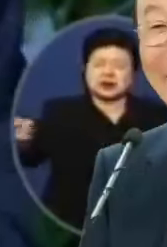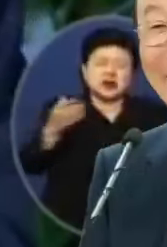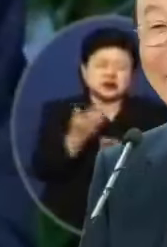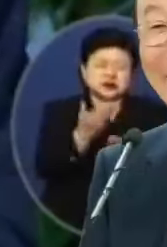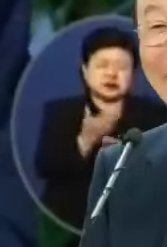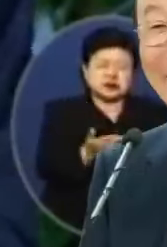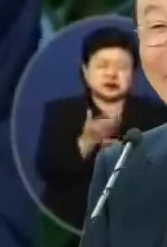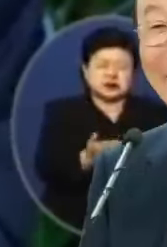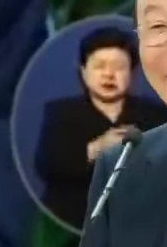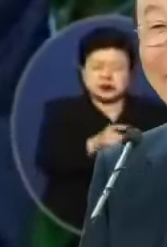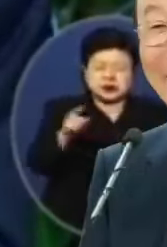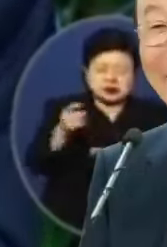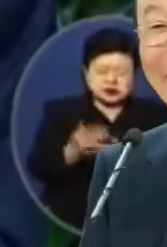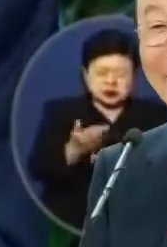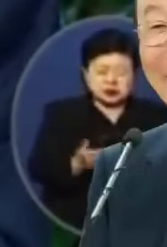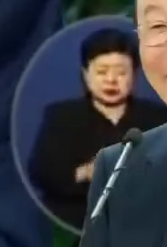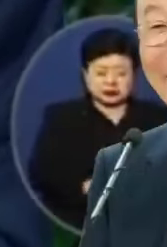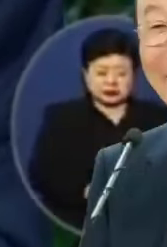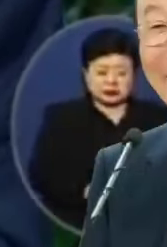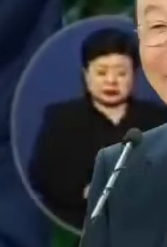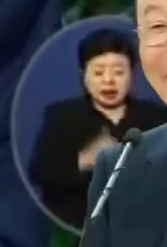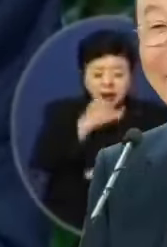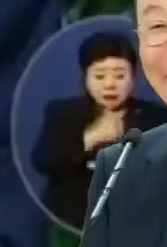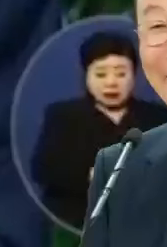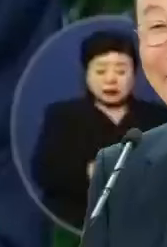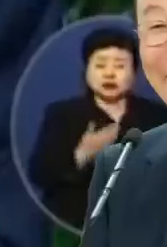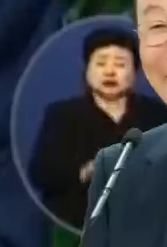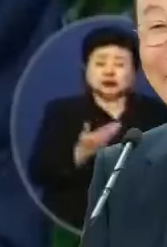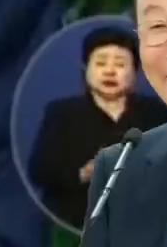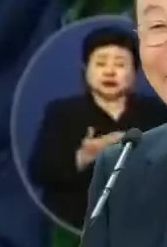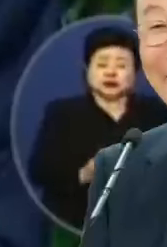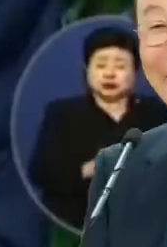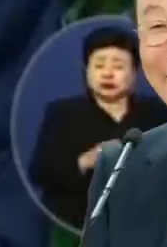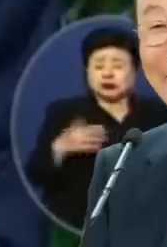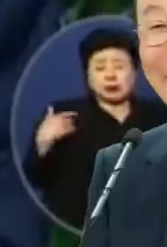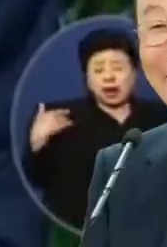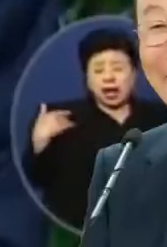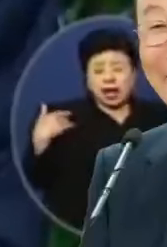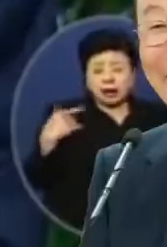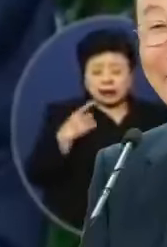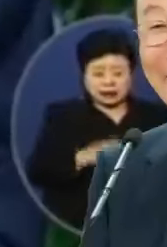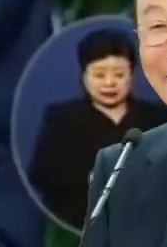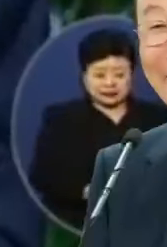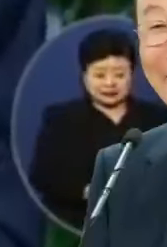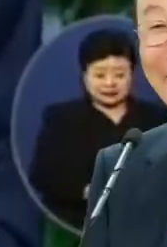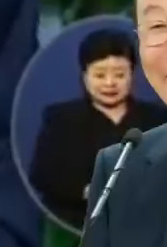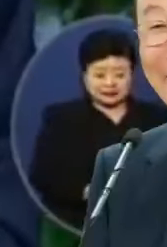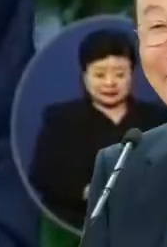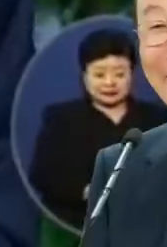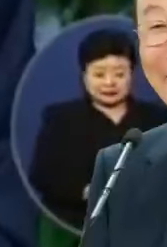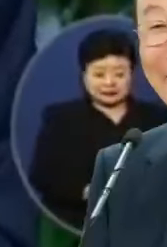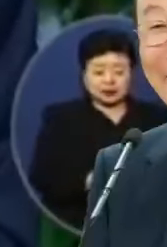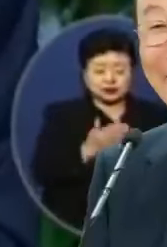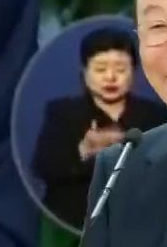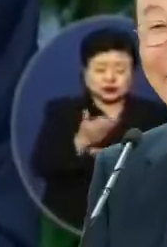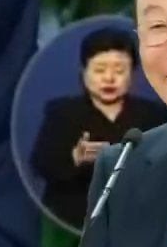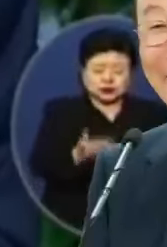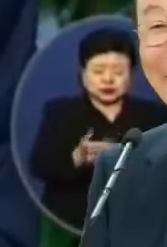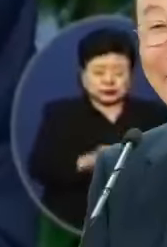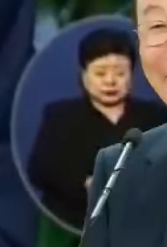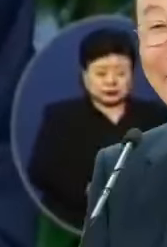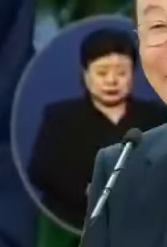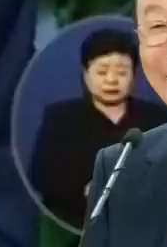저것도 주시옵소서, 주시옵소서. 나중에는 뭐 주시옵소서가 뭔지도 모르고 자꾸 할 때 있는 것입니다. 물론 주시옵소서